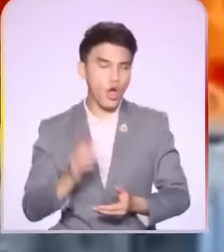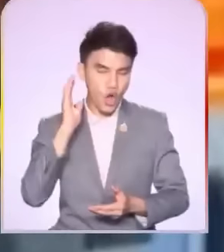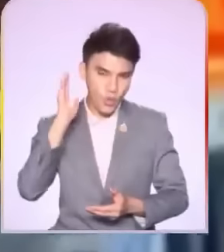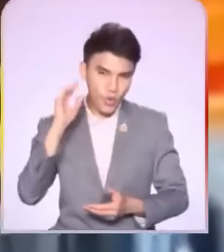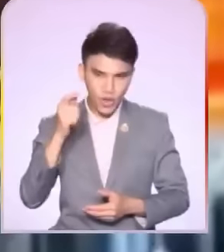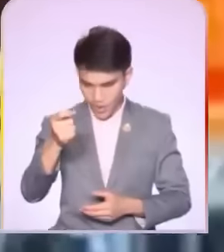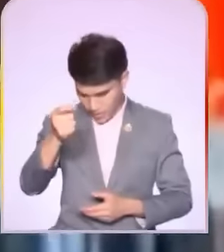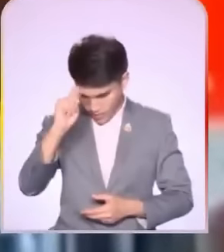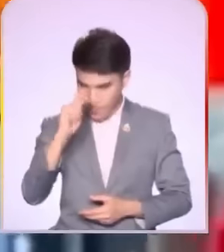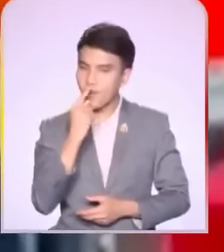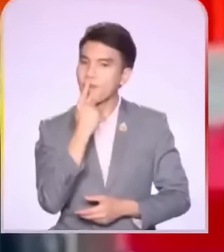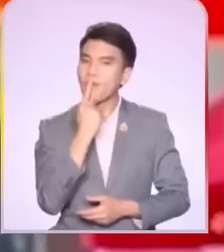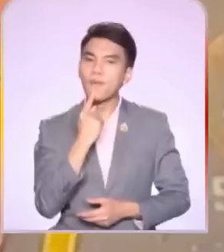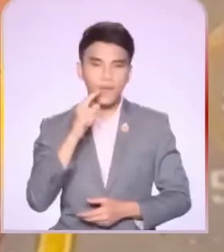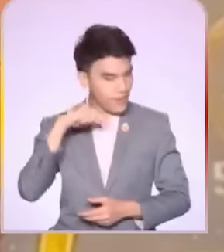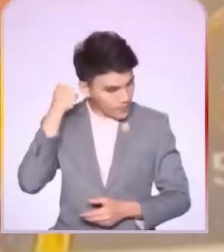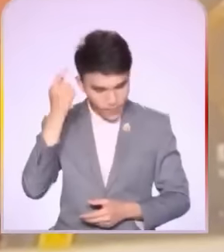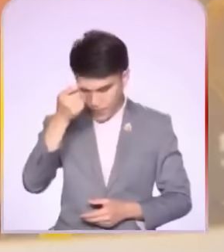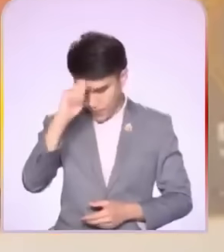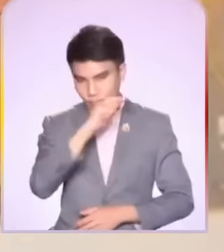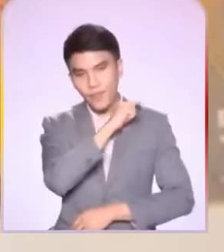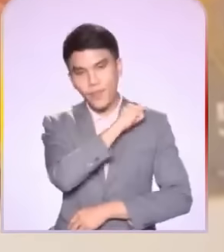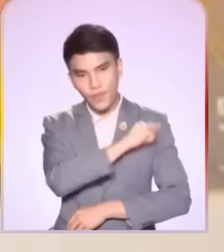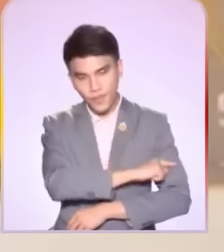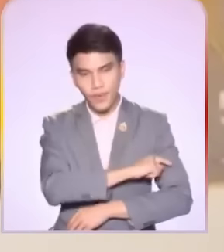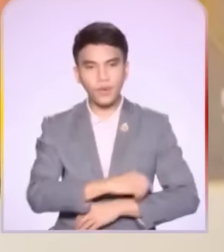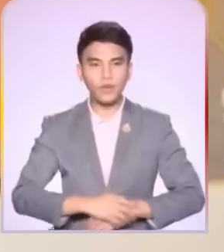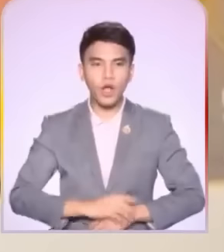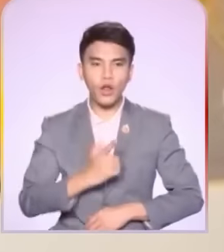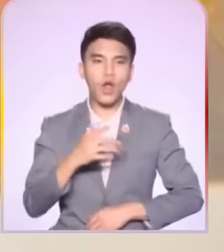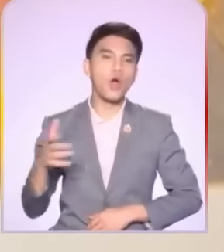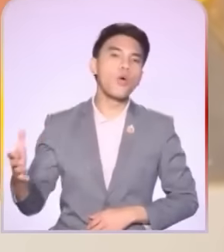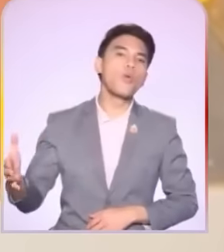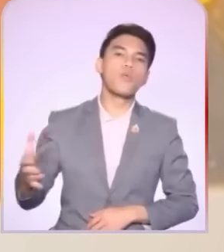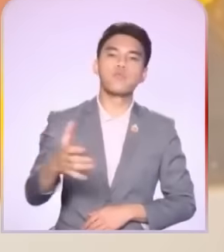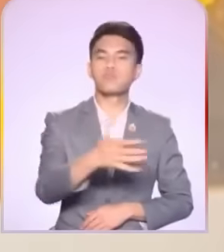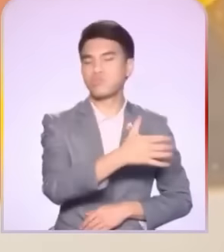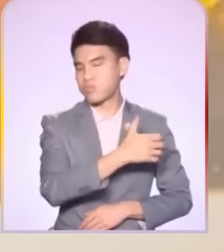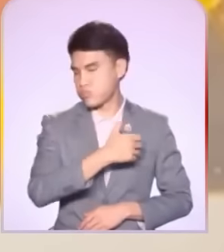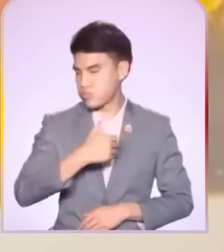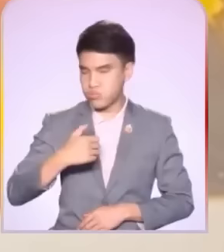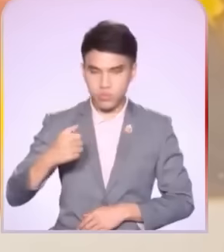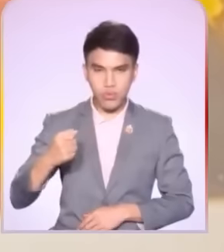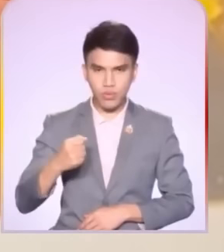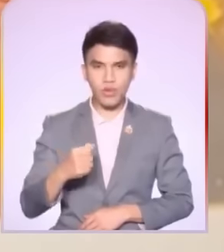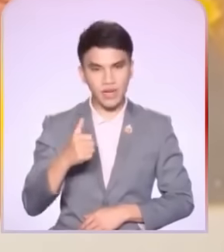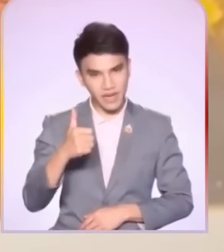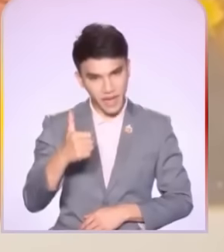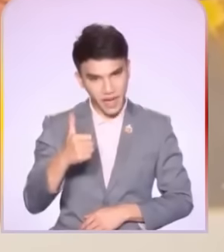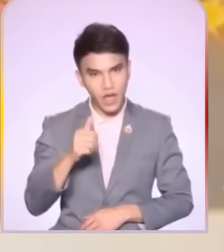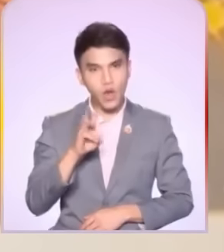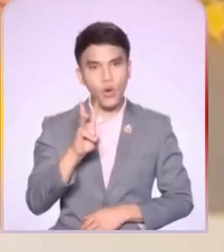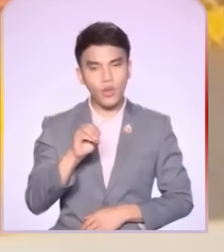ยนะสวมหมวกแก๊ปสีแดงผู้หญิงสวมหมวกแก๊ปสีขาวกวาดทองรูปพรรณในถาดที่โชว์เอาไว้นะคะได้ไปทั้งหมด